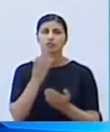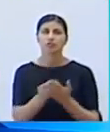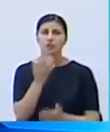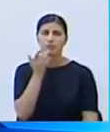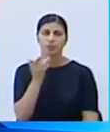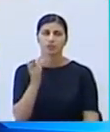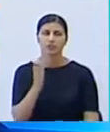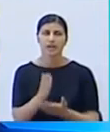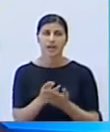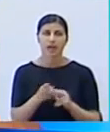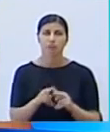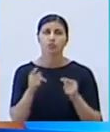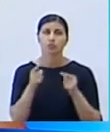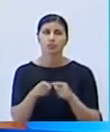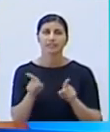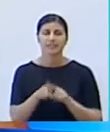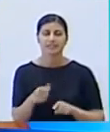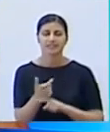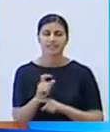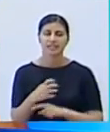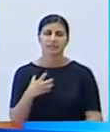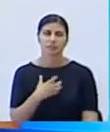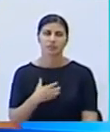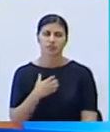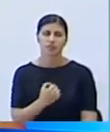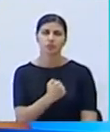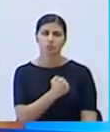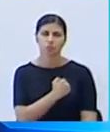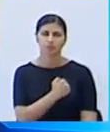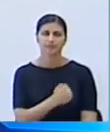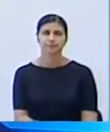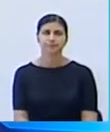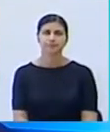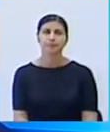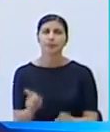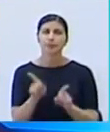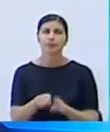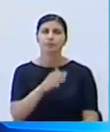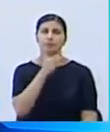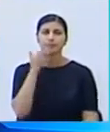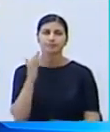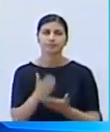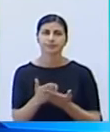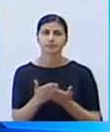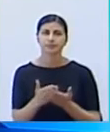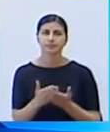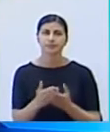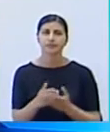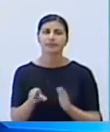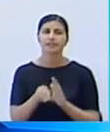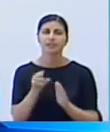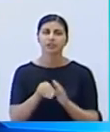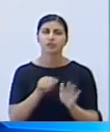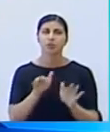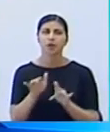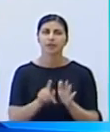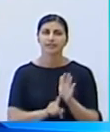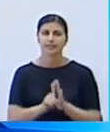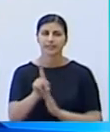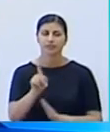პოლიტიკა ამ კუთხითაც ძალიან მნიშვნელოვანს სწოდავს. ისევე როგორც ბევრსაც საკითხი აი მაგალითად საარჩევნო კამპანია დაიწყო